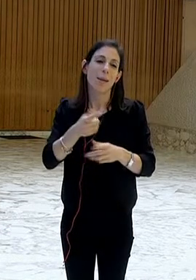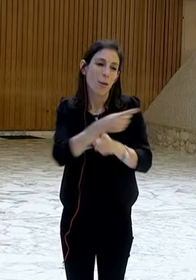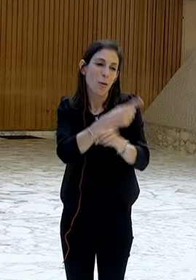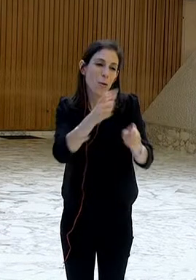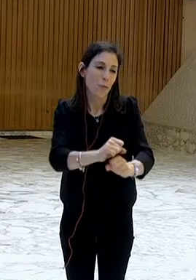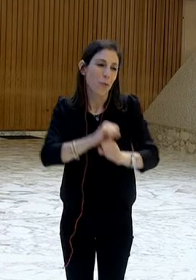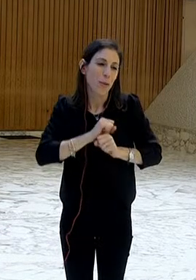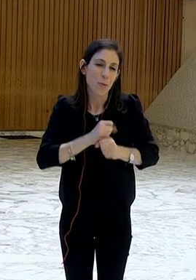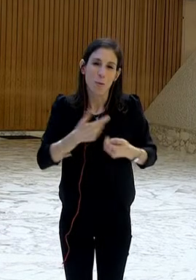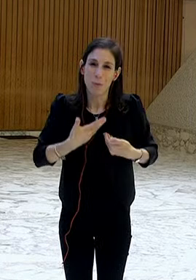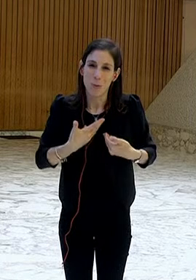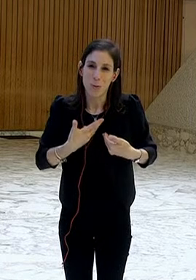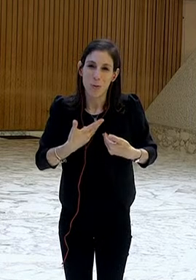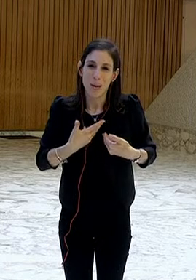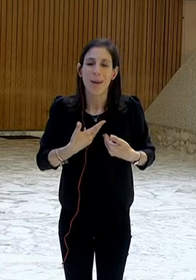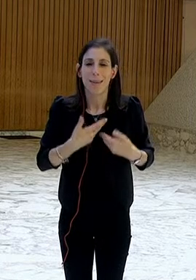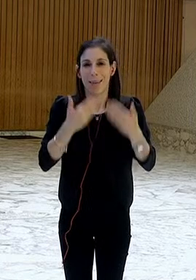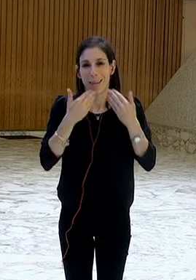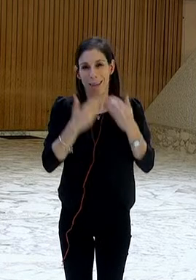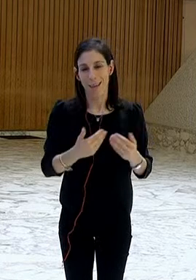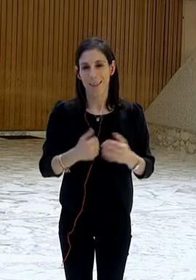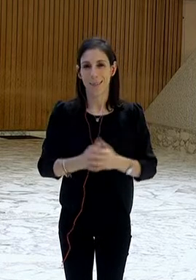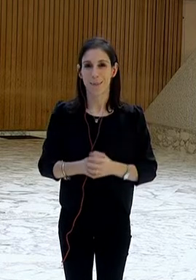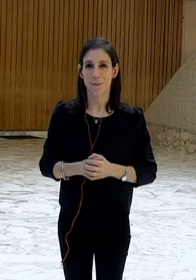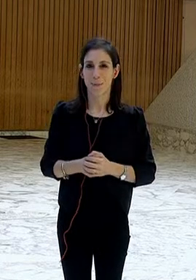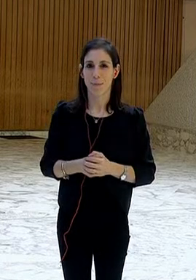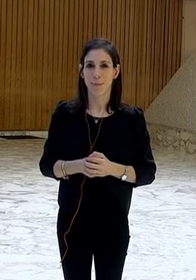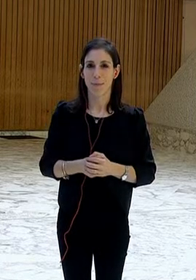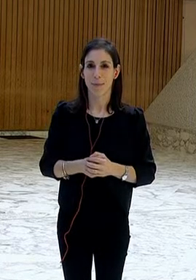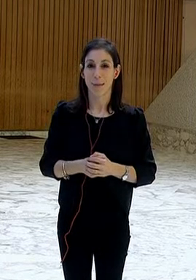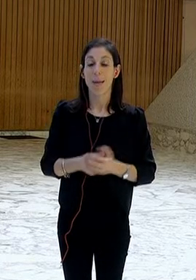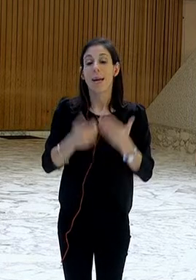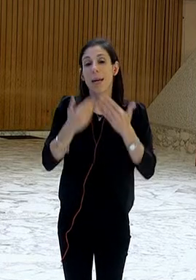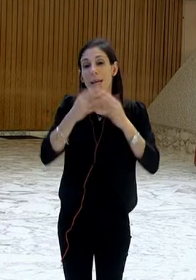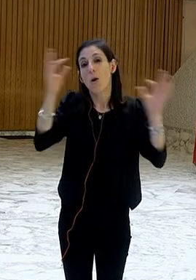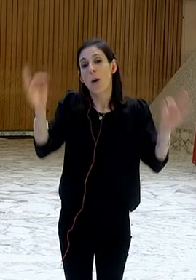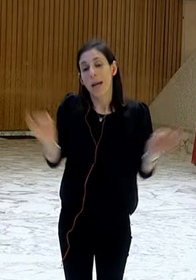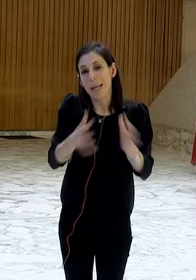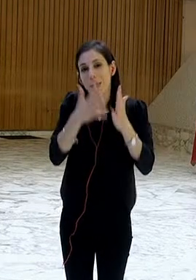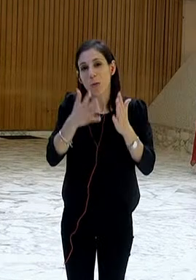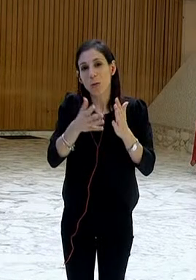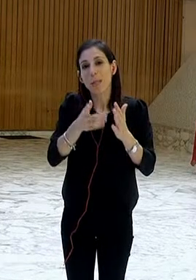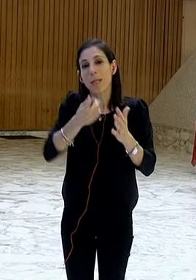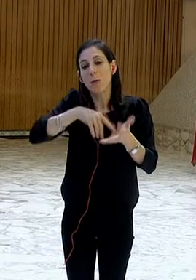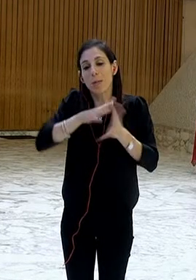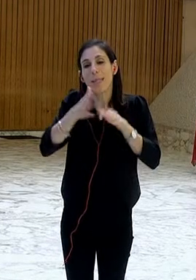nous ont donnée et l'opportunité d'être au service de l'Église.